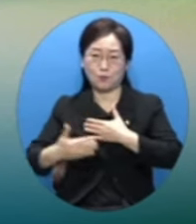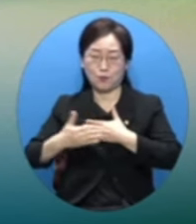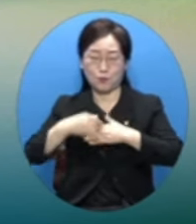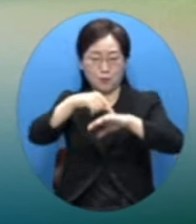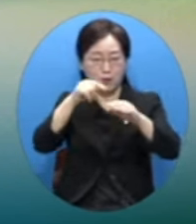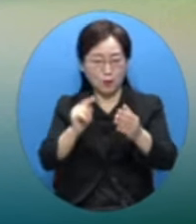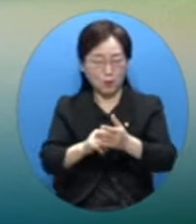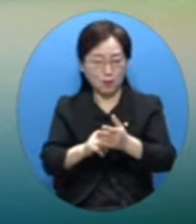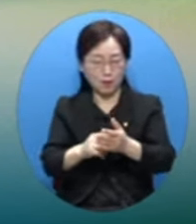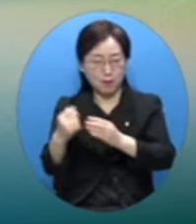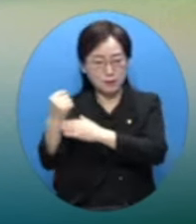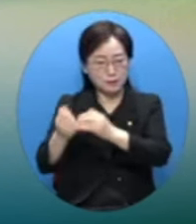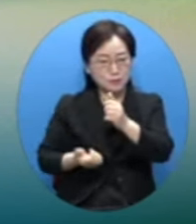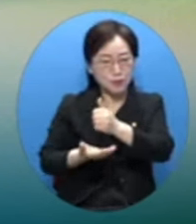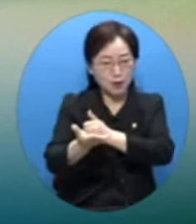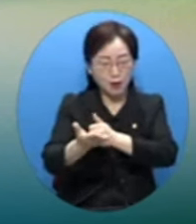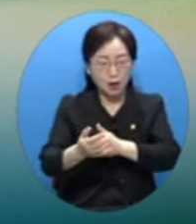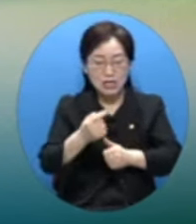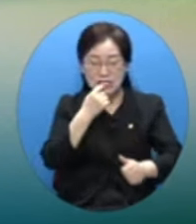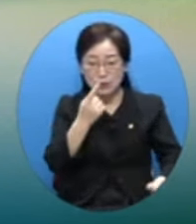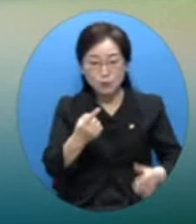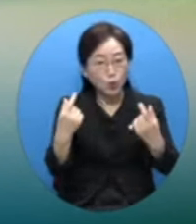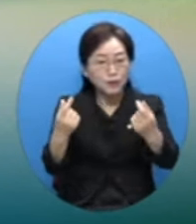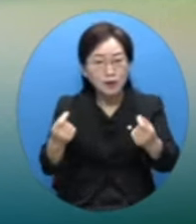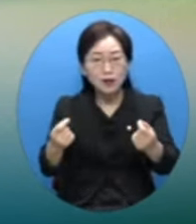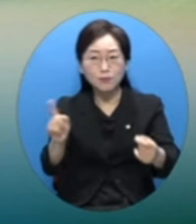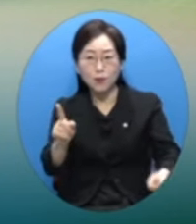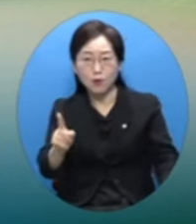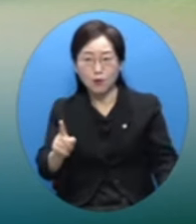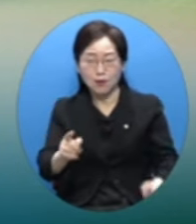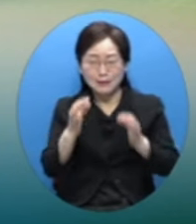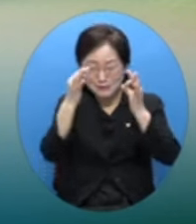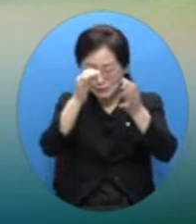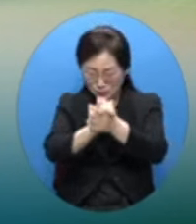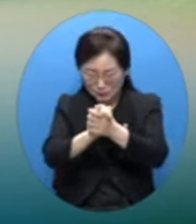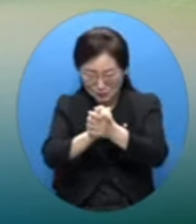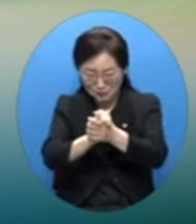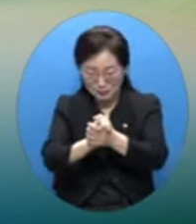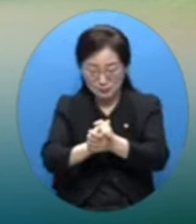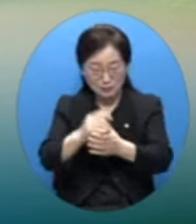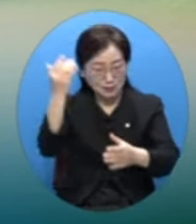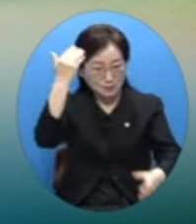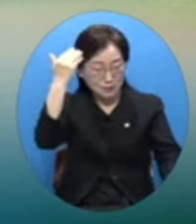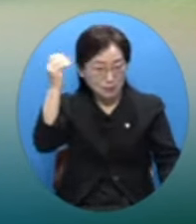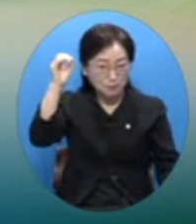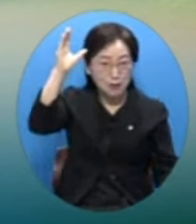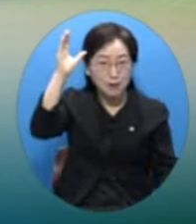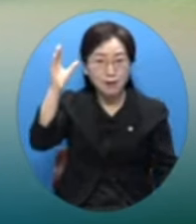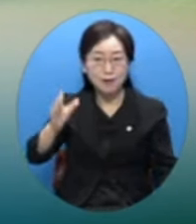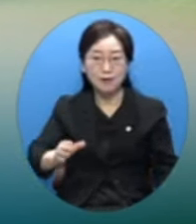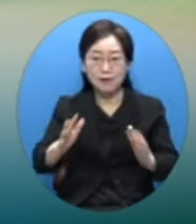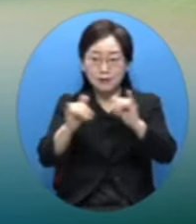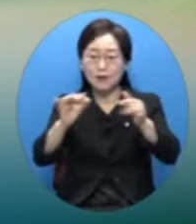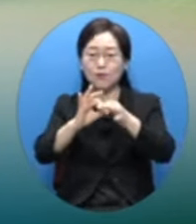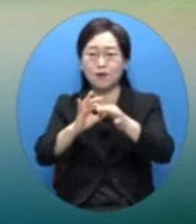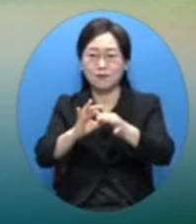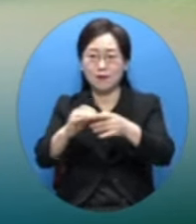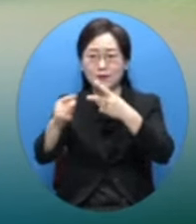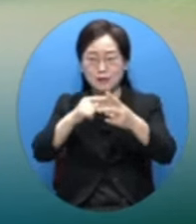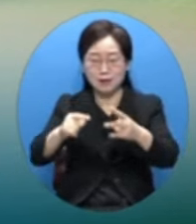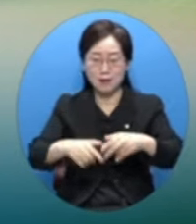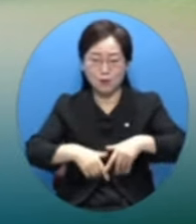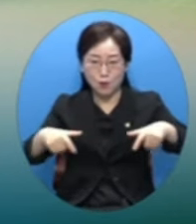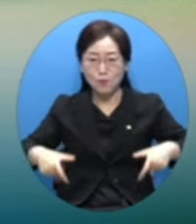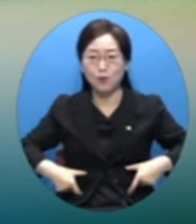같다. 기도를 꾸준히 하면 지적 활력이 증대되고 인간관계에 대한 넓은 이해력을 갖게 된다. 기도는 온전한 인격